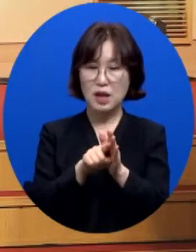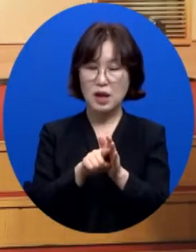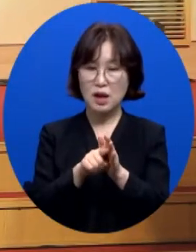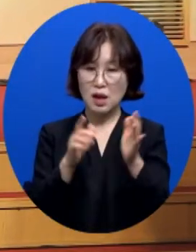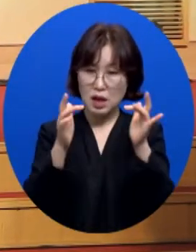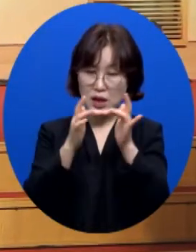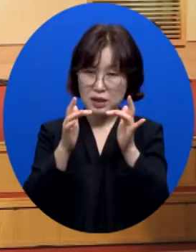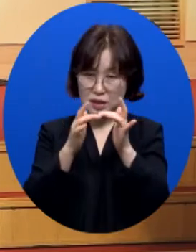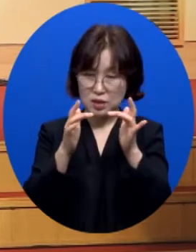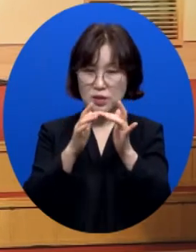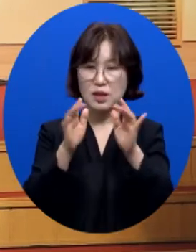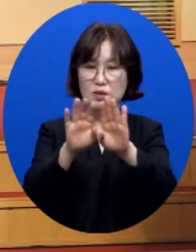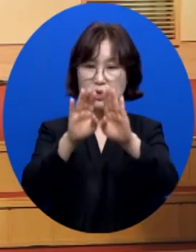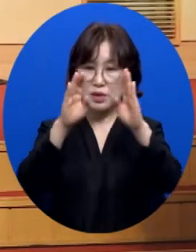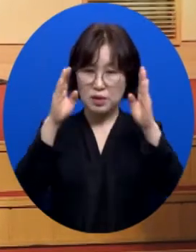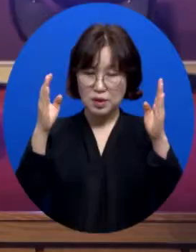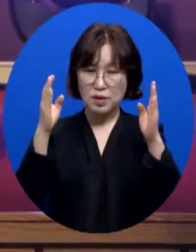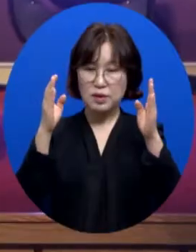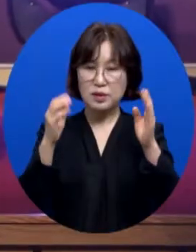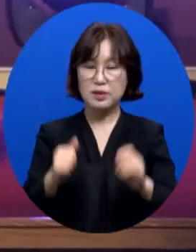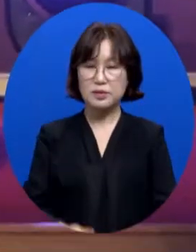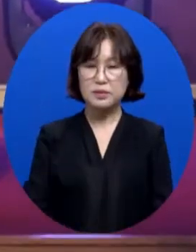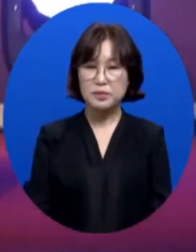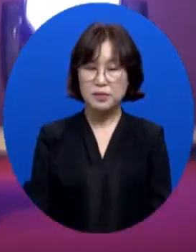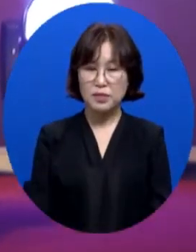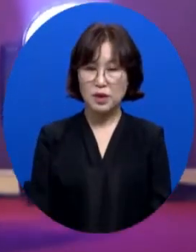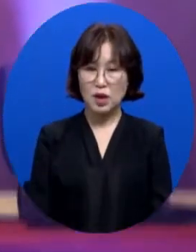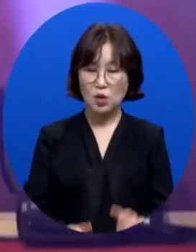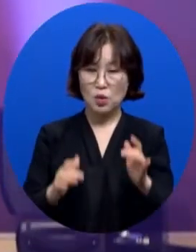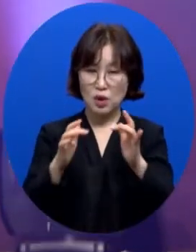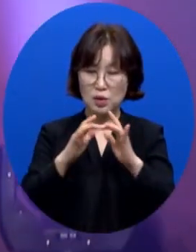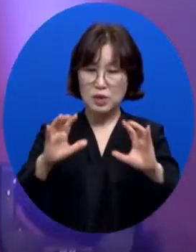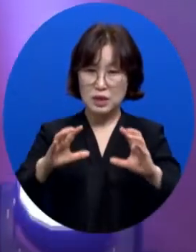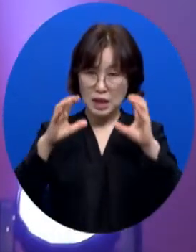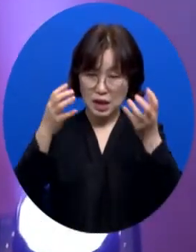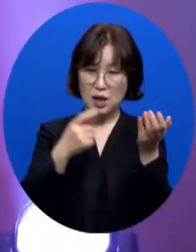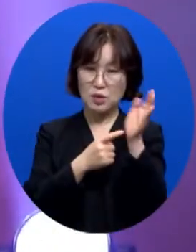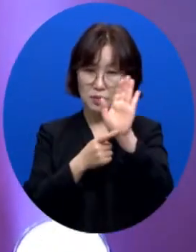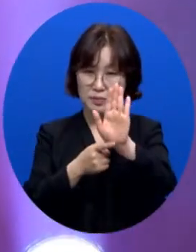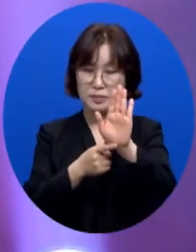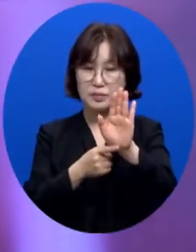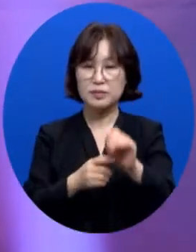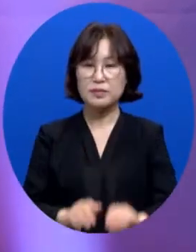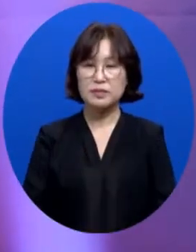지침을 따라 비대면으로 열린 콘서트 실황은 온라인을 통해 전 세계로 방송됐습니다.